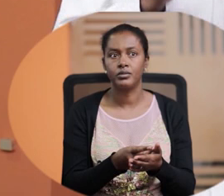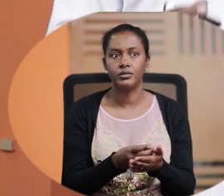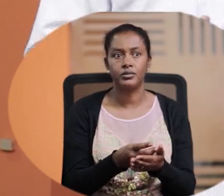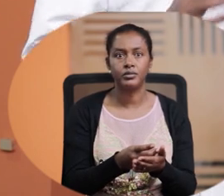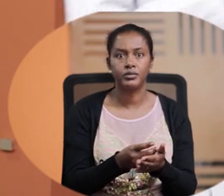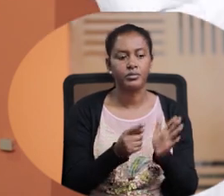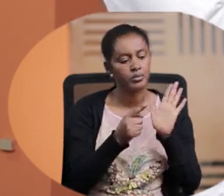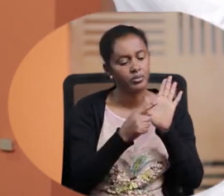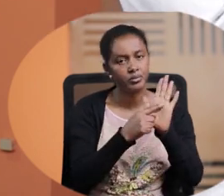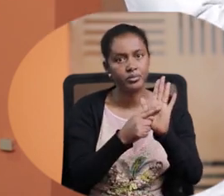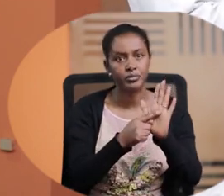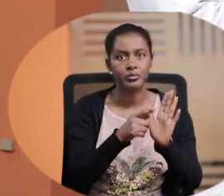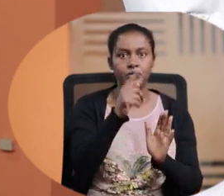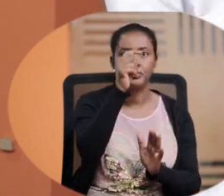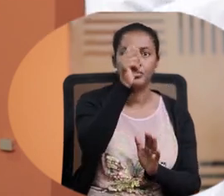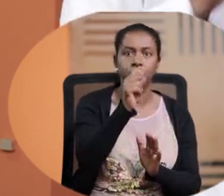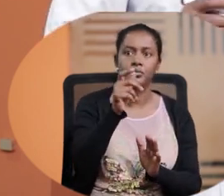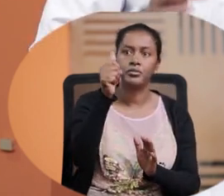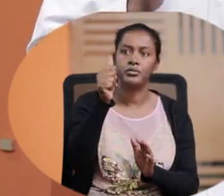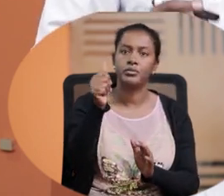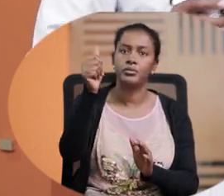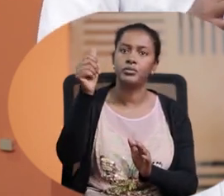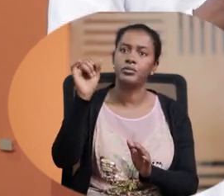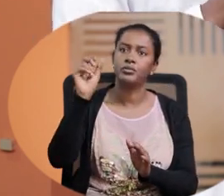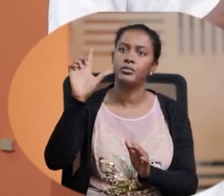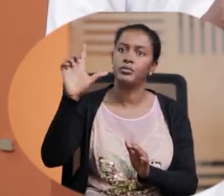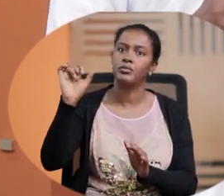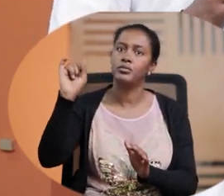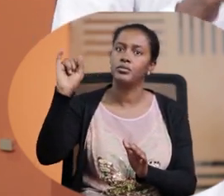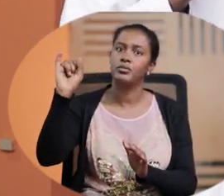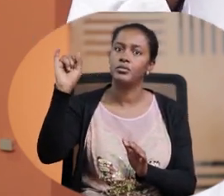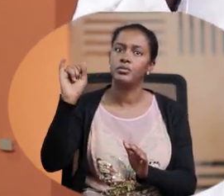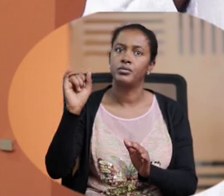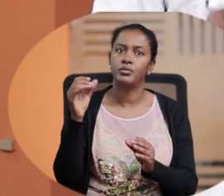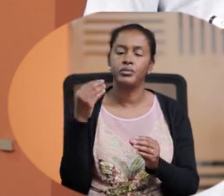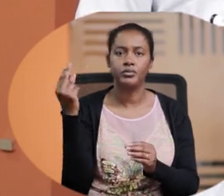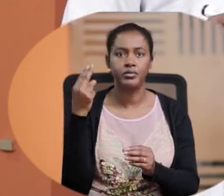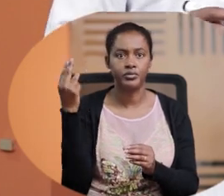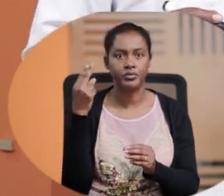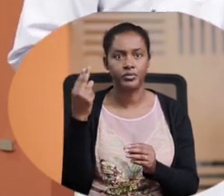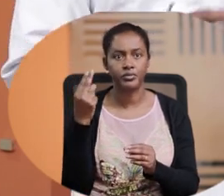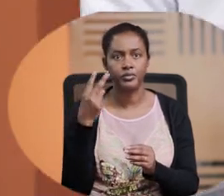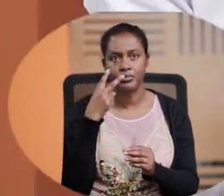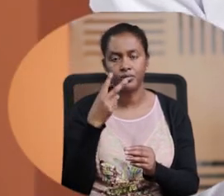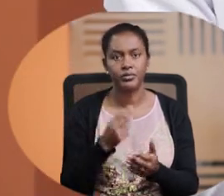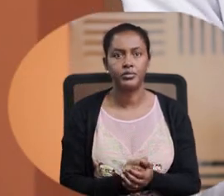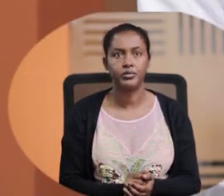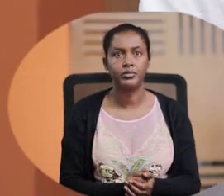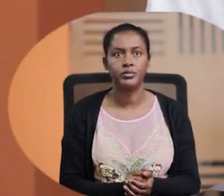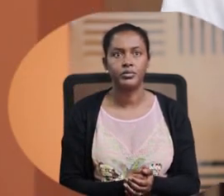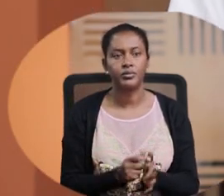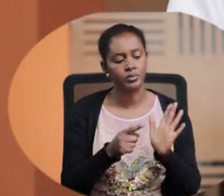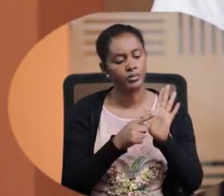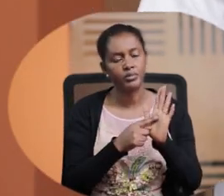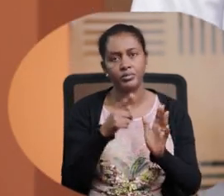gargaaramuun daataa funaanu kan jedhu mata duree ijoo boqonnaa afurii keessaa isa jalqabaa ilaalla. Otoo mallattoo